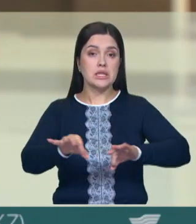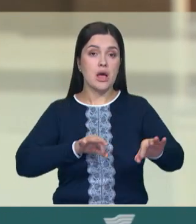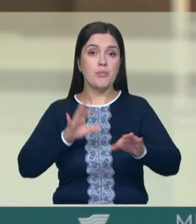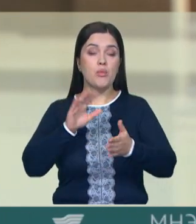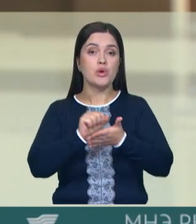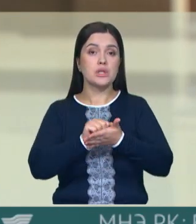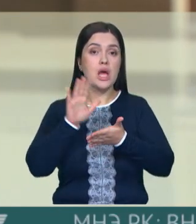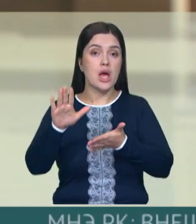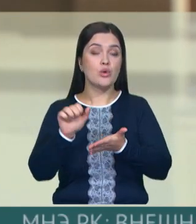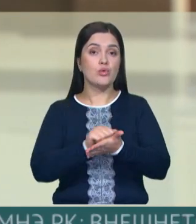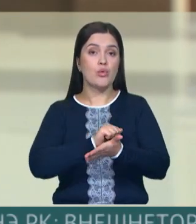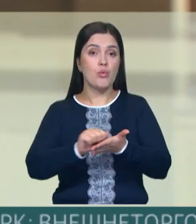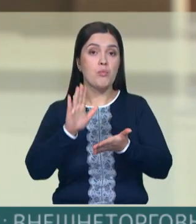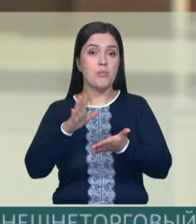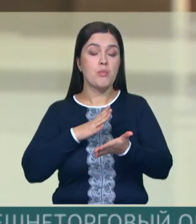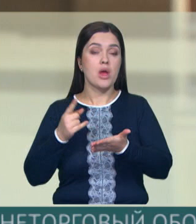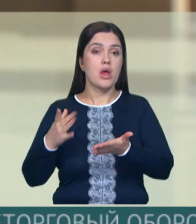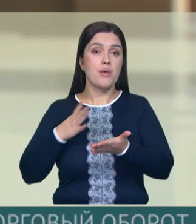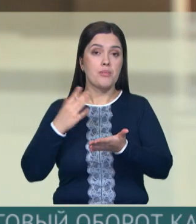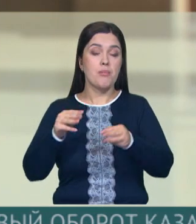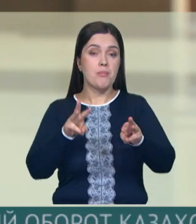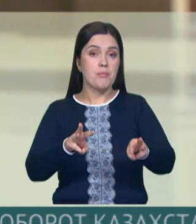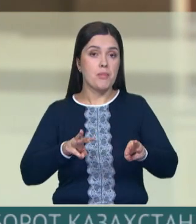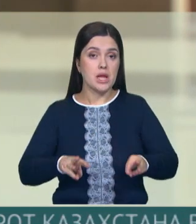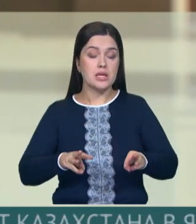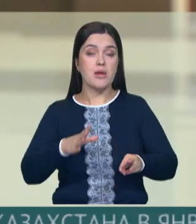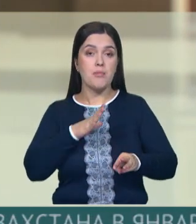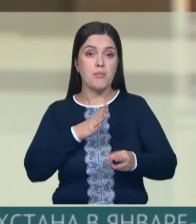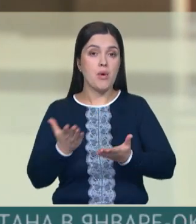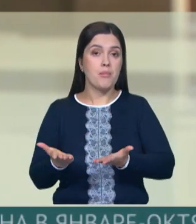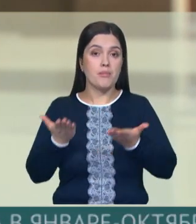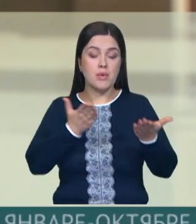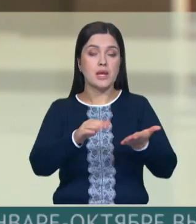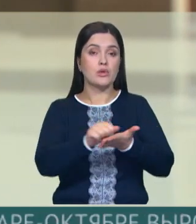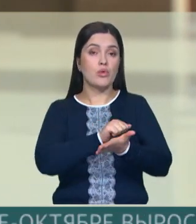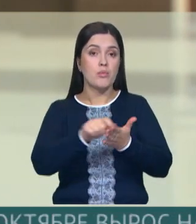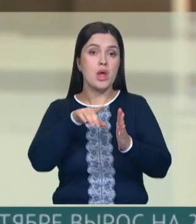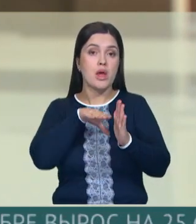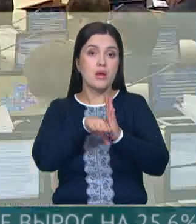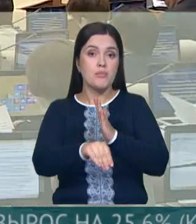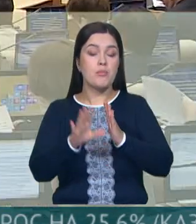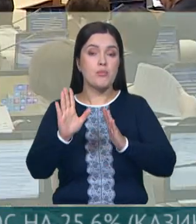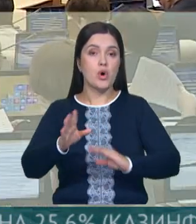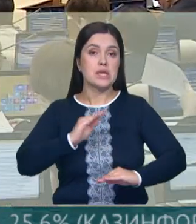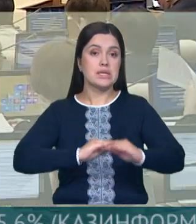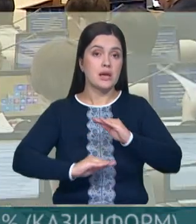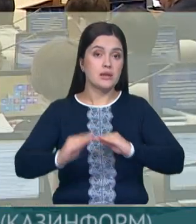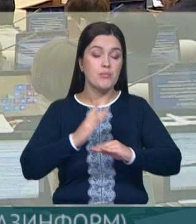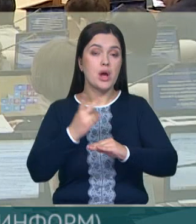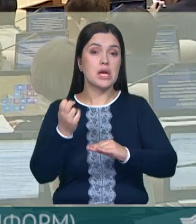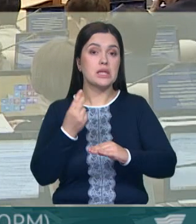Его представил министр по инвестициям и развитию Жениз Касымбек. По его словам, документ предусматривает создание национального органа